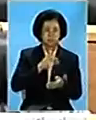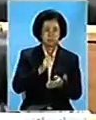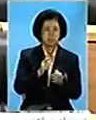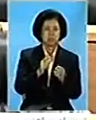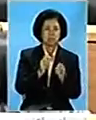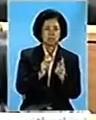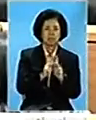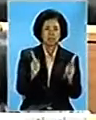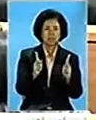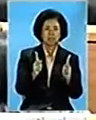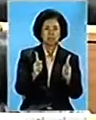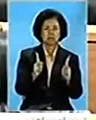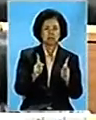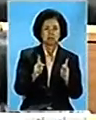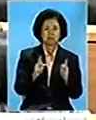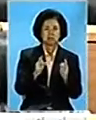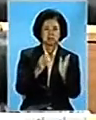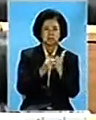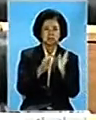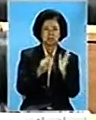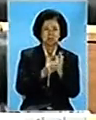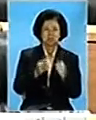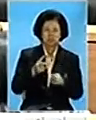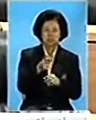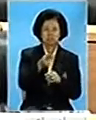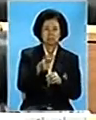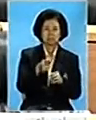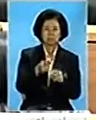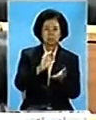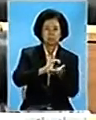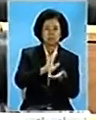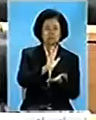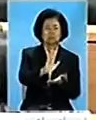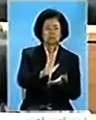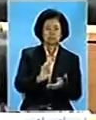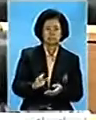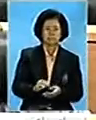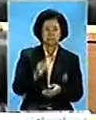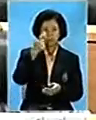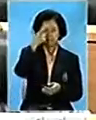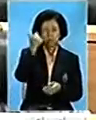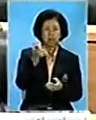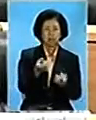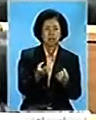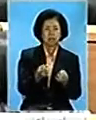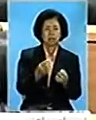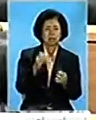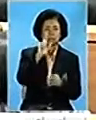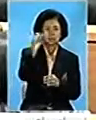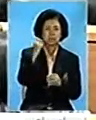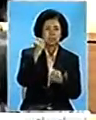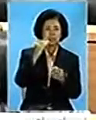ที่จะดูแลพวกฝึกอบรมนะฮะผมจะตัดงบประมาณของท่านด้วยครับเพราะอะไรครับท่านประธานครับสภาพัฒนาเนี่ยครับอ่านดี